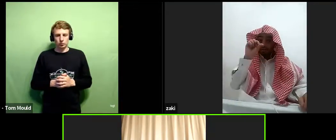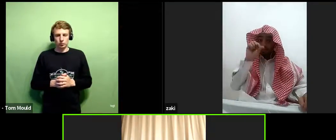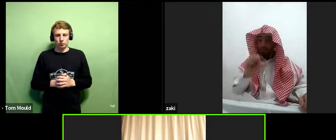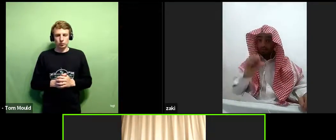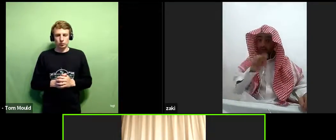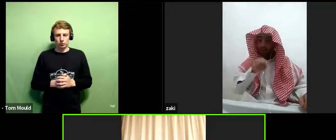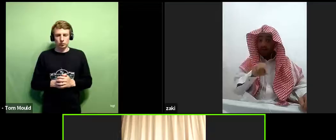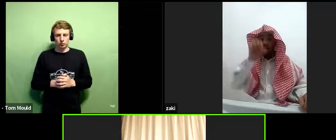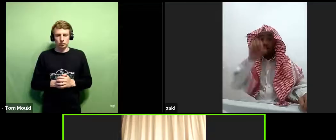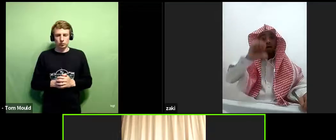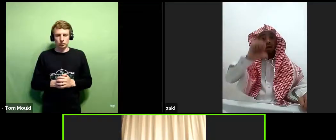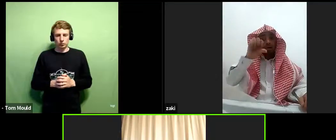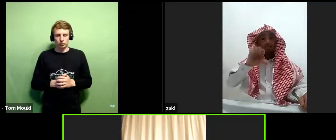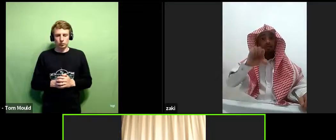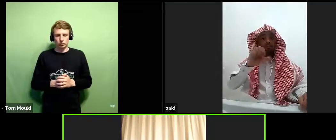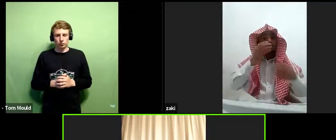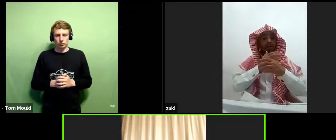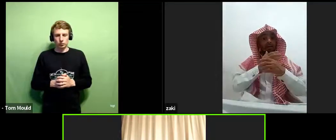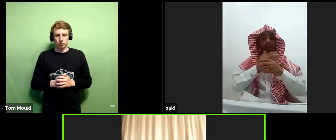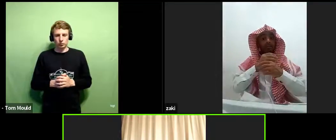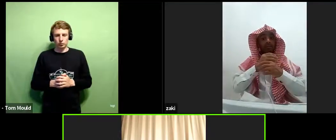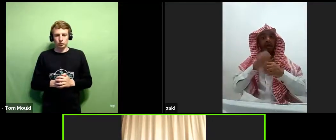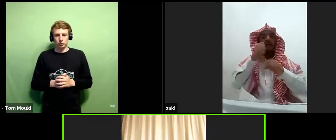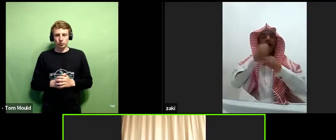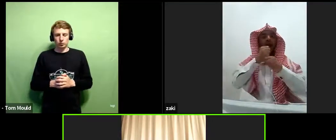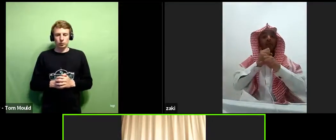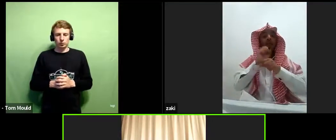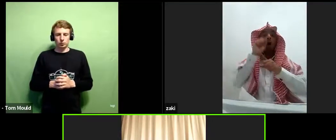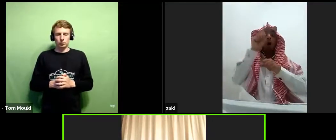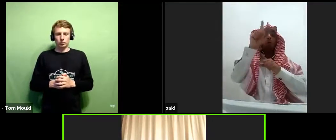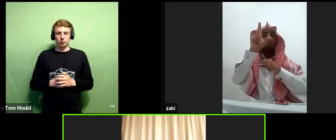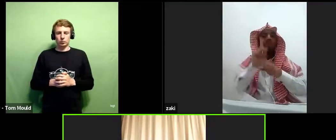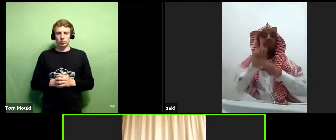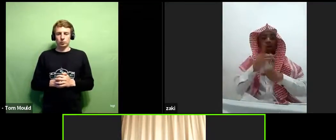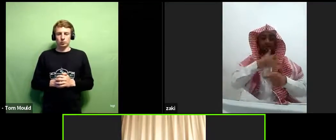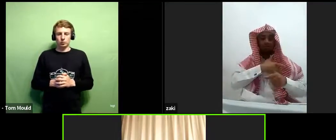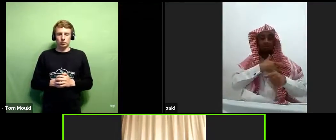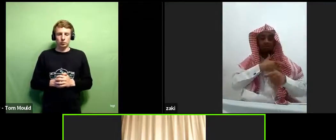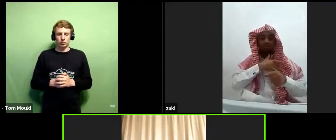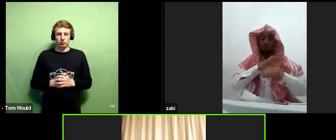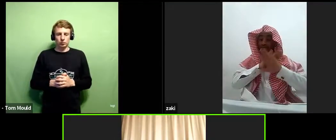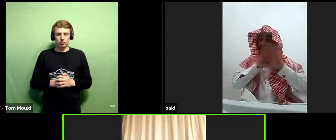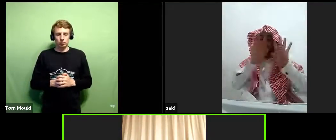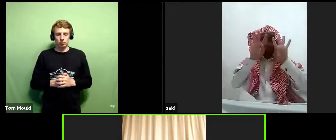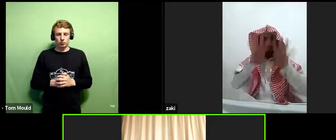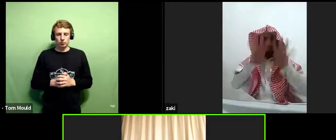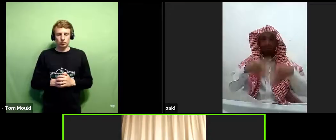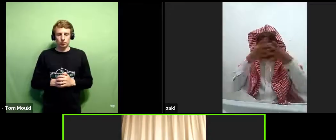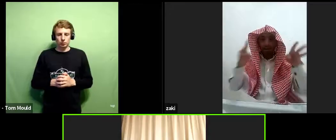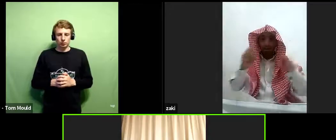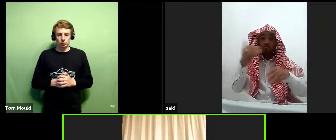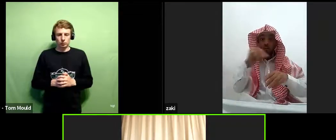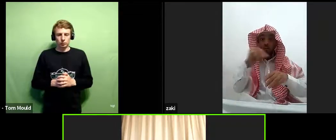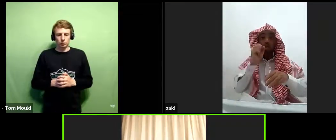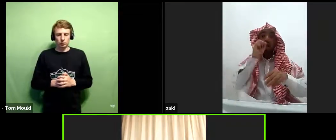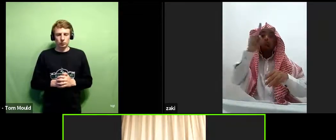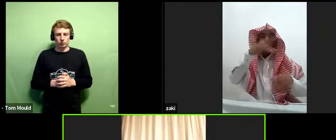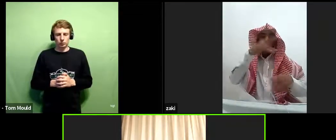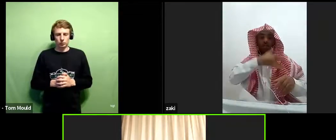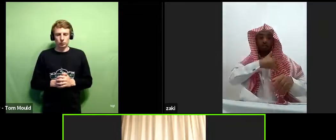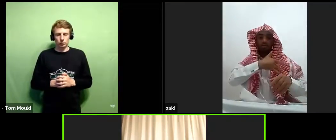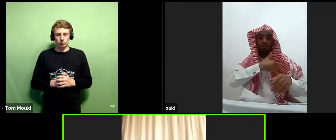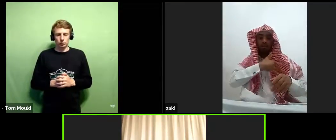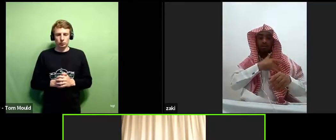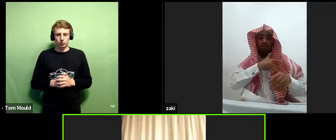يصح، لأن العمل تقدم النية، والشرط أن تتقدم النية على العمل.